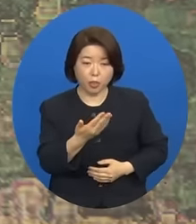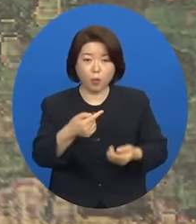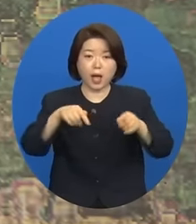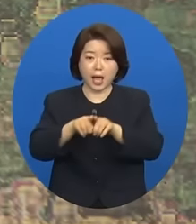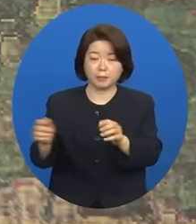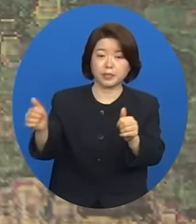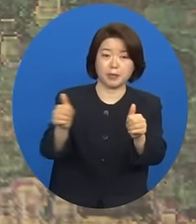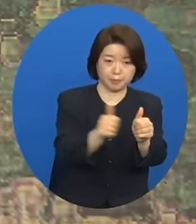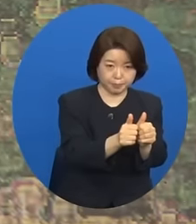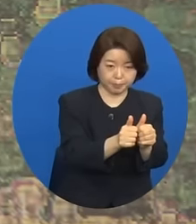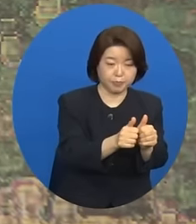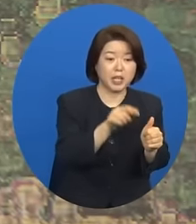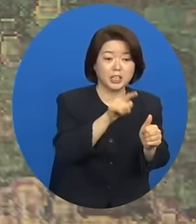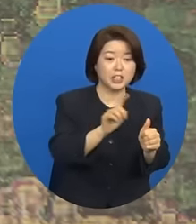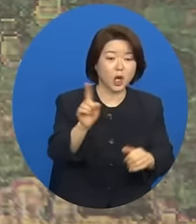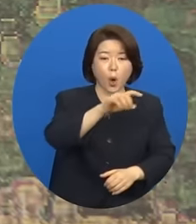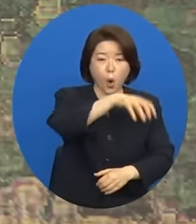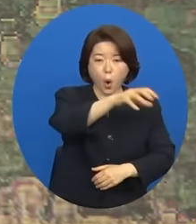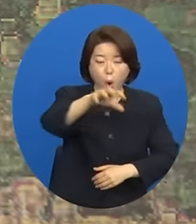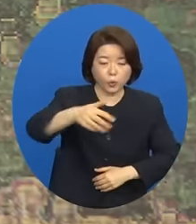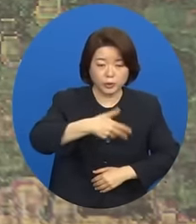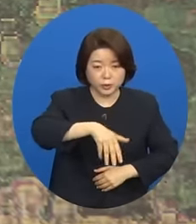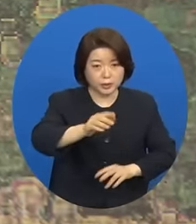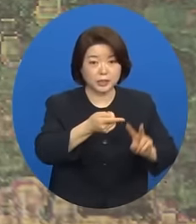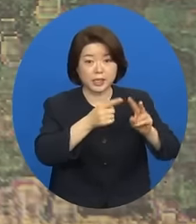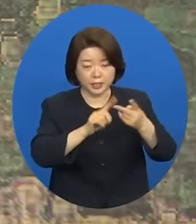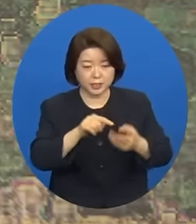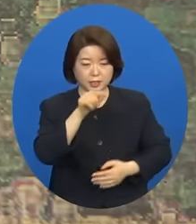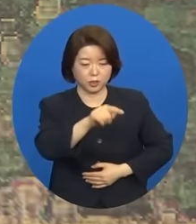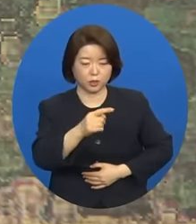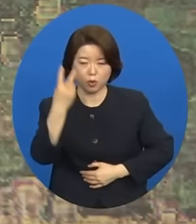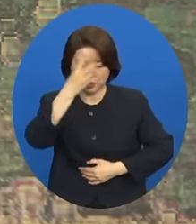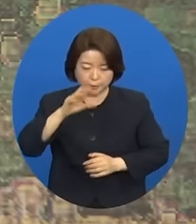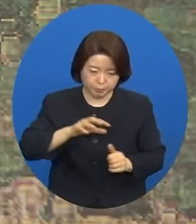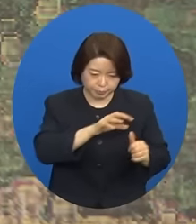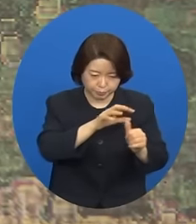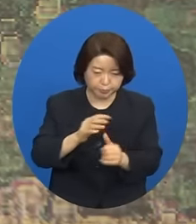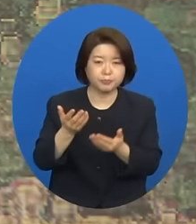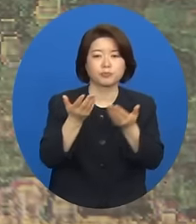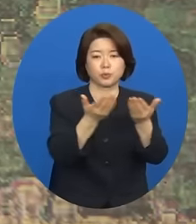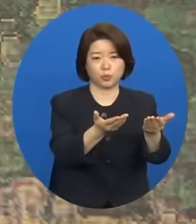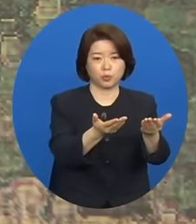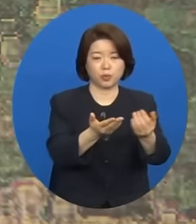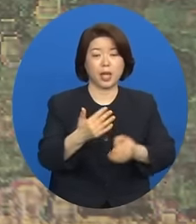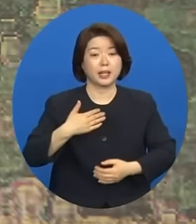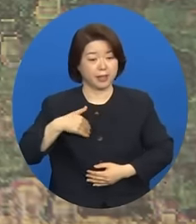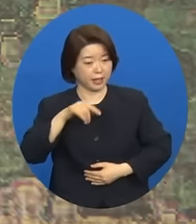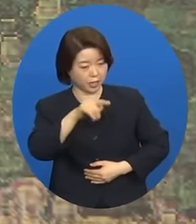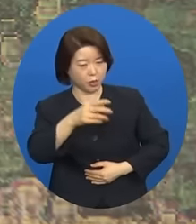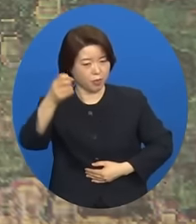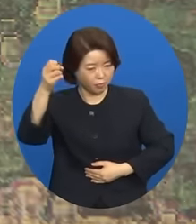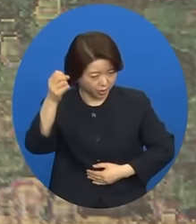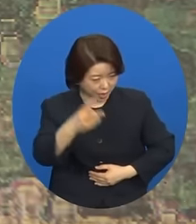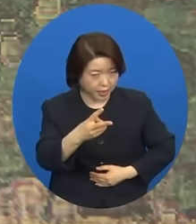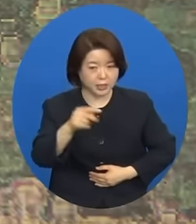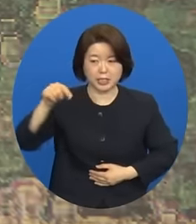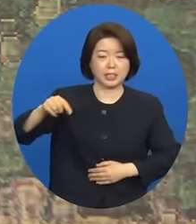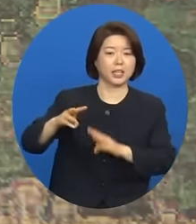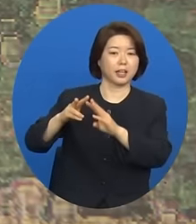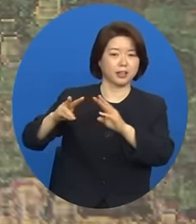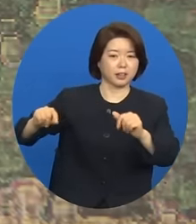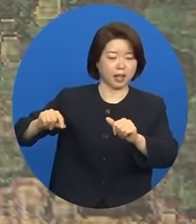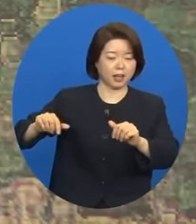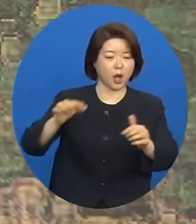함께 있어서 내가 어디로 가든지 너를 지켜주며 내가 너를 다시 이